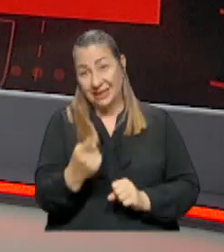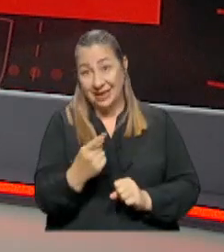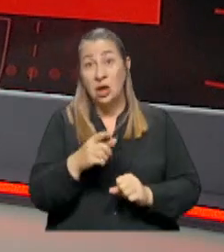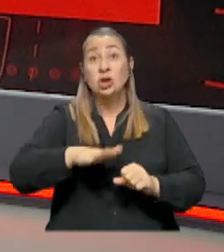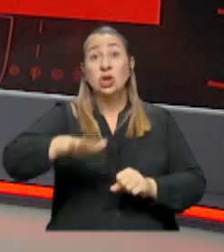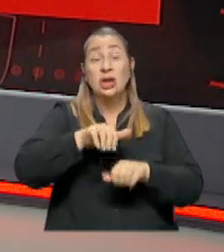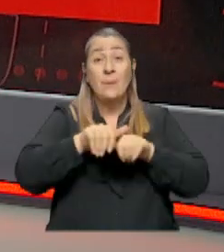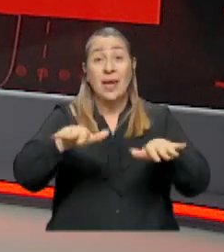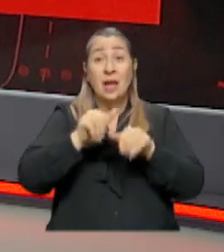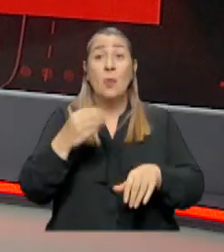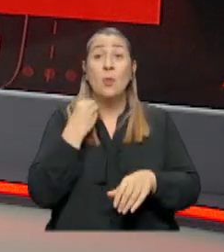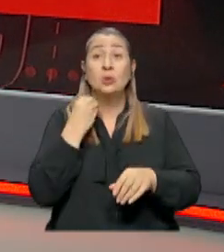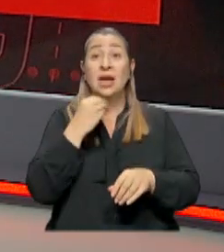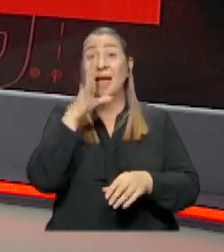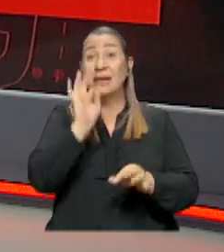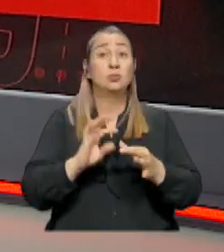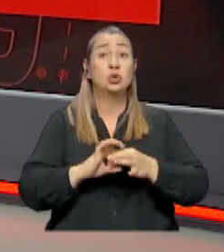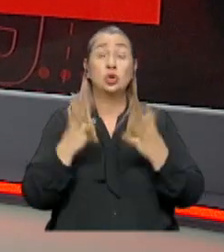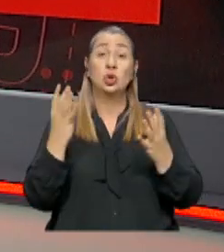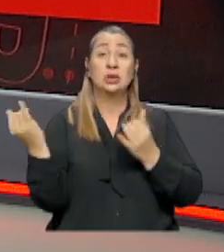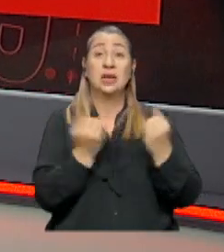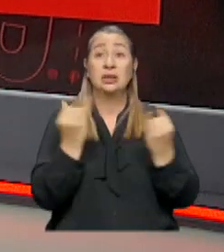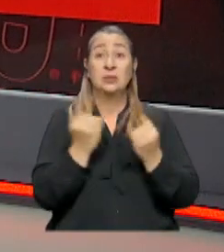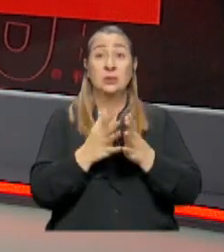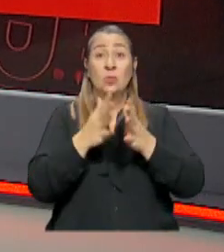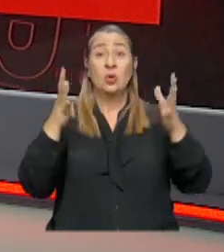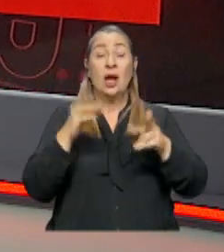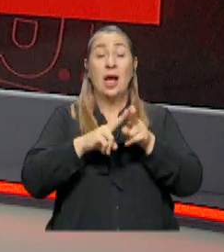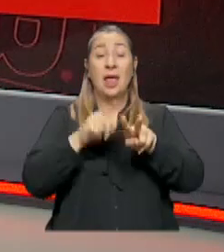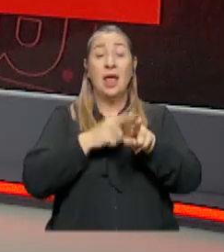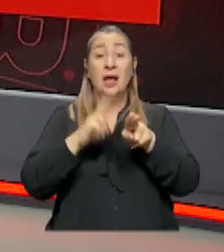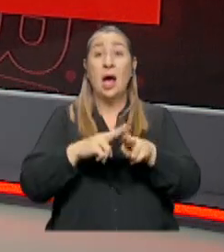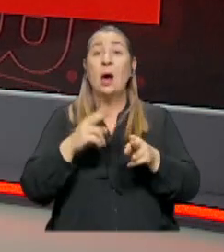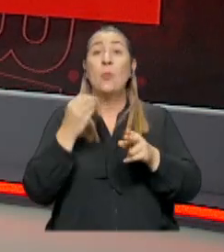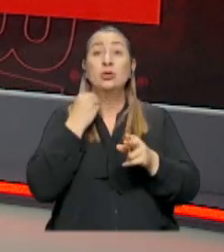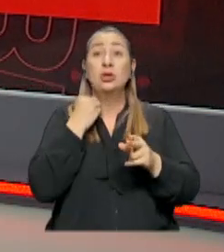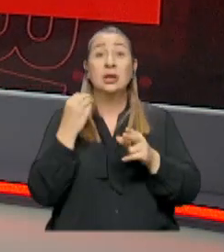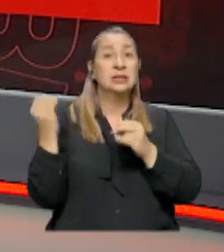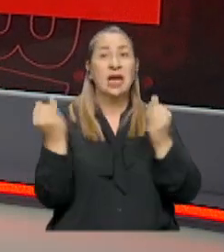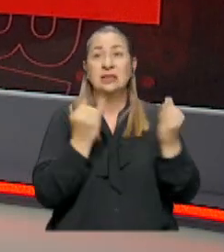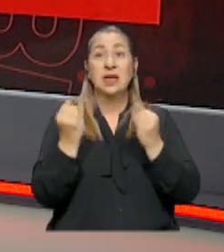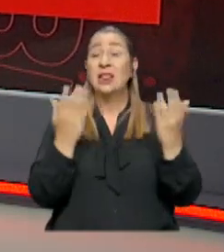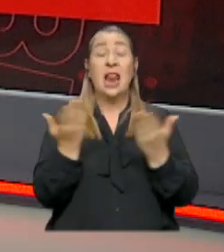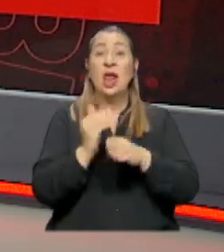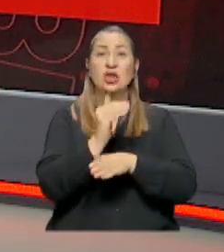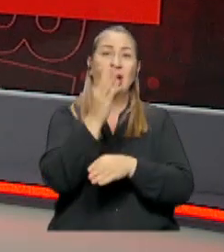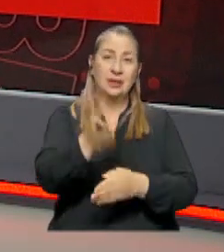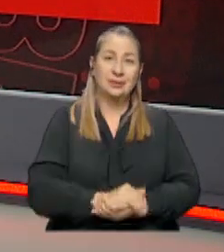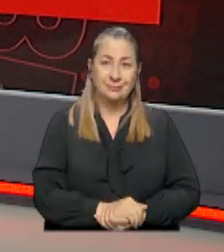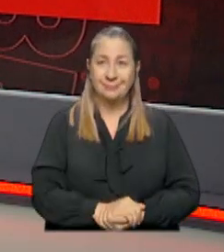sosyal medyada borçları kim çözüyor tartışması büyüdü KYK borçları düellosunda bakın neler